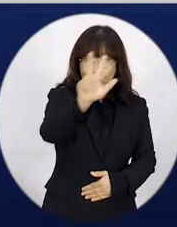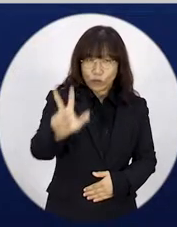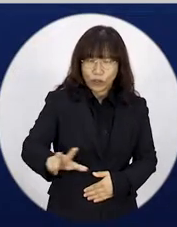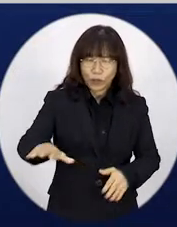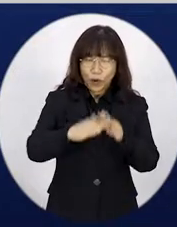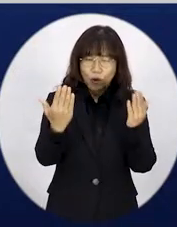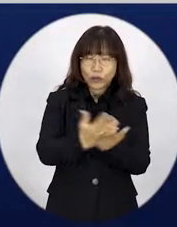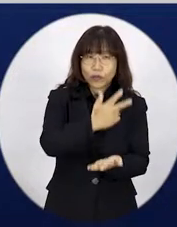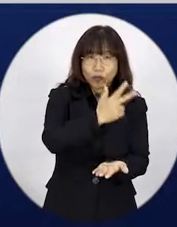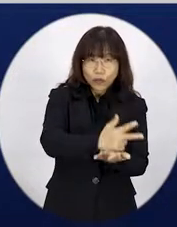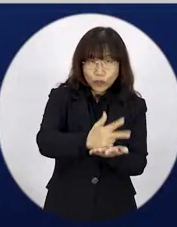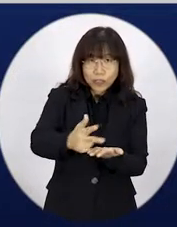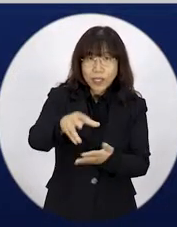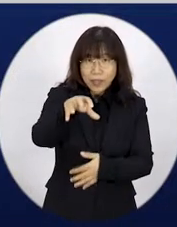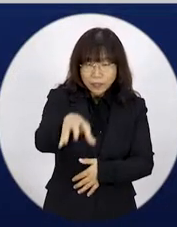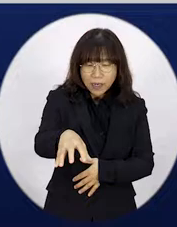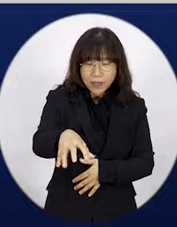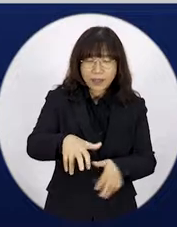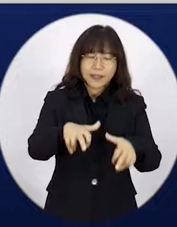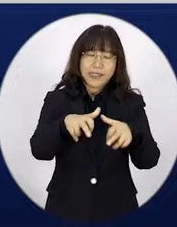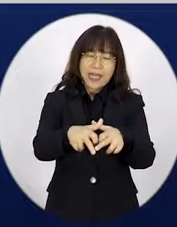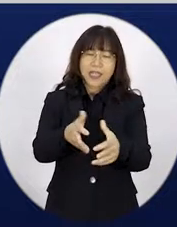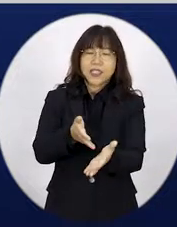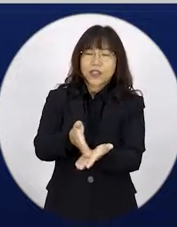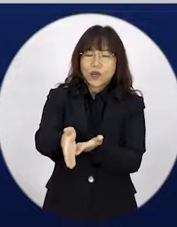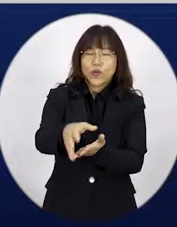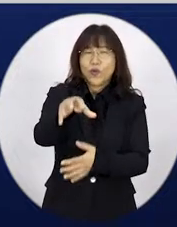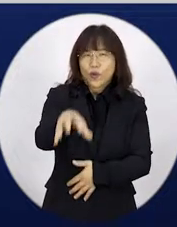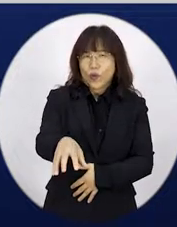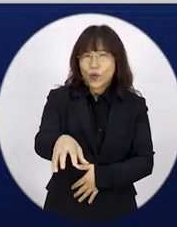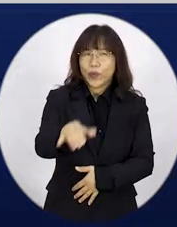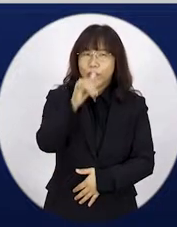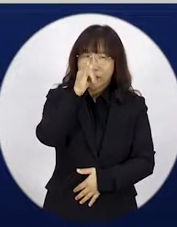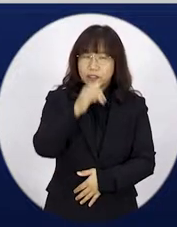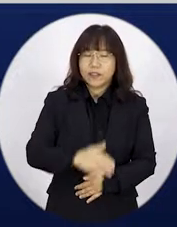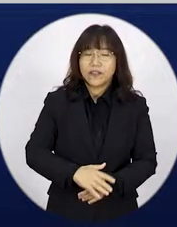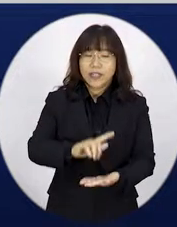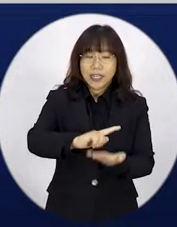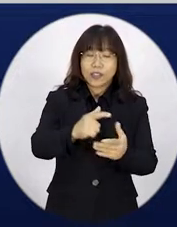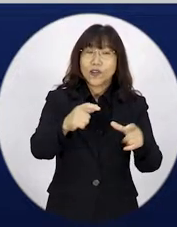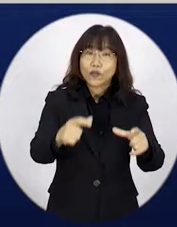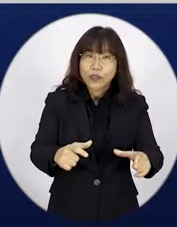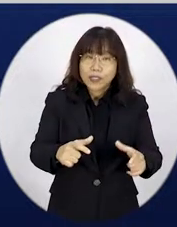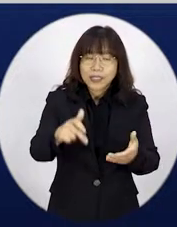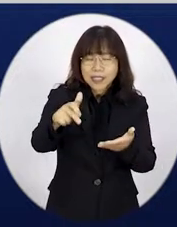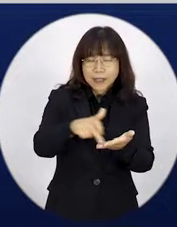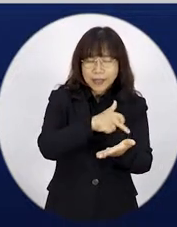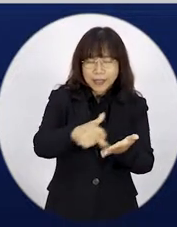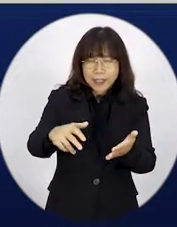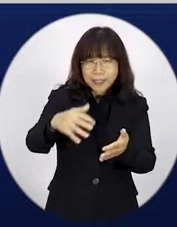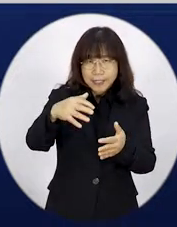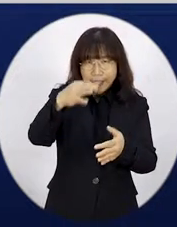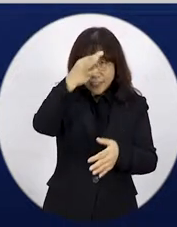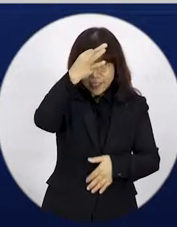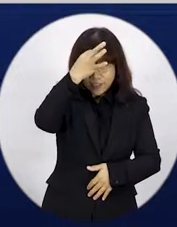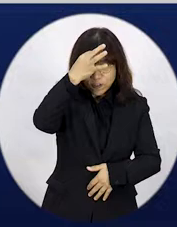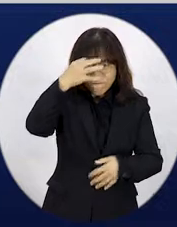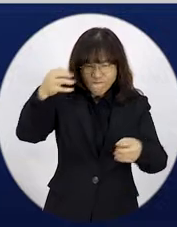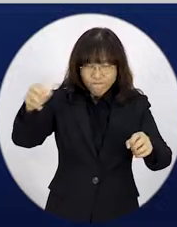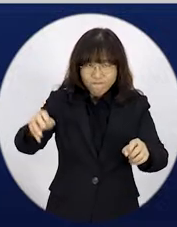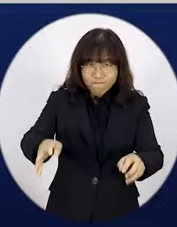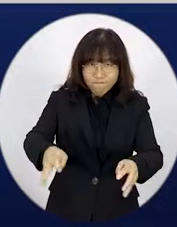전국에 있는 모든 주차장에는 장애인 전용 주차 구역이 있는데요. 강서구에서는 스마트 기술을 접목해